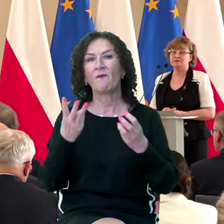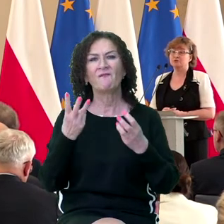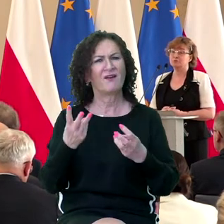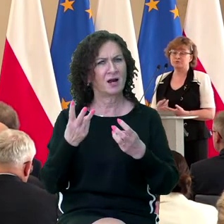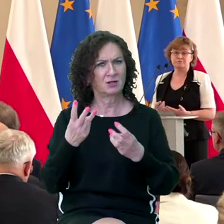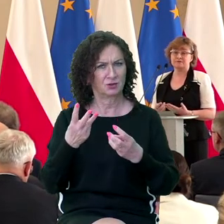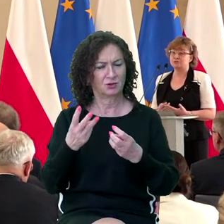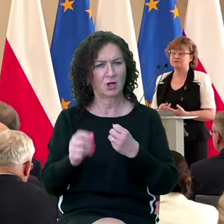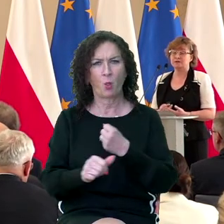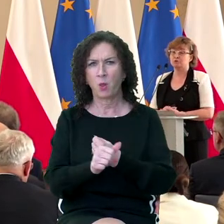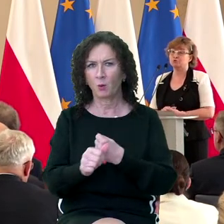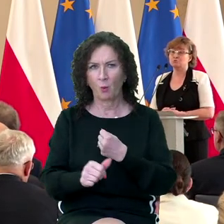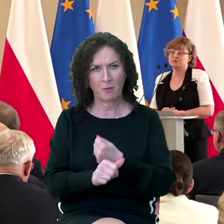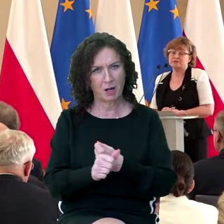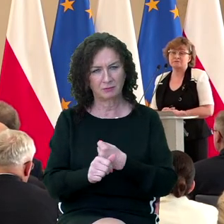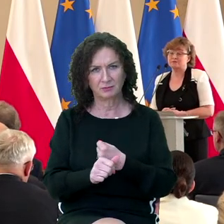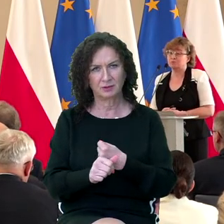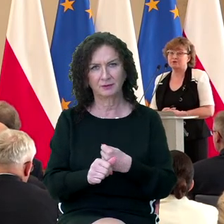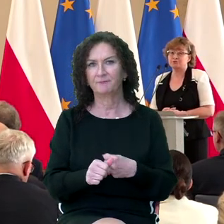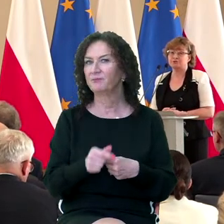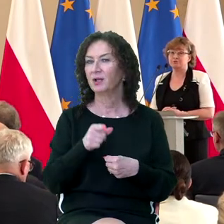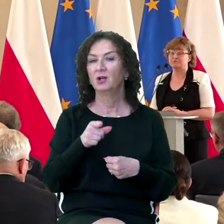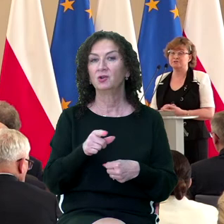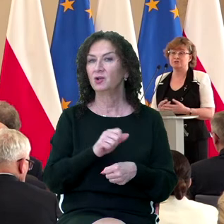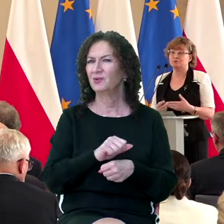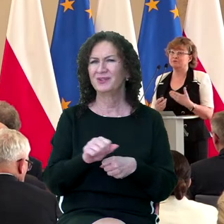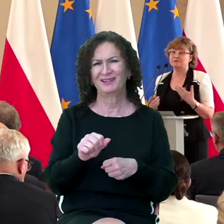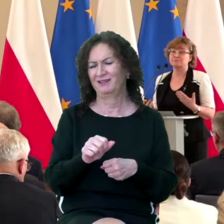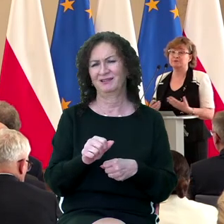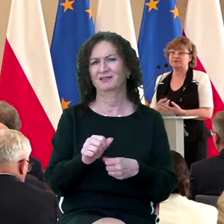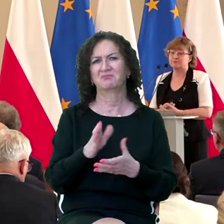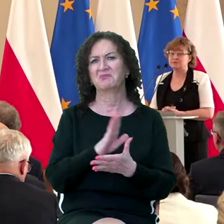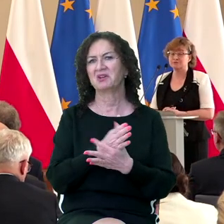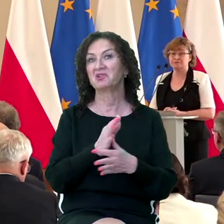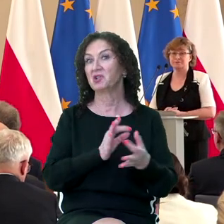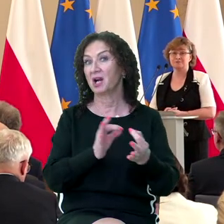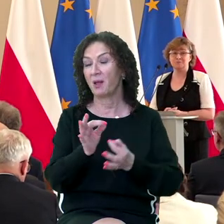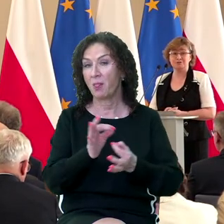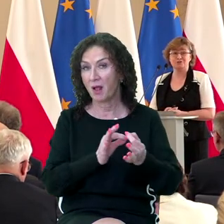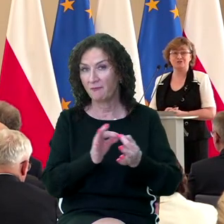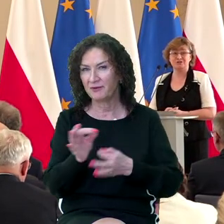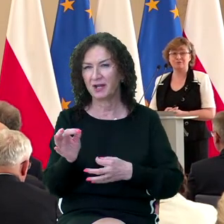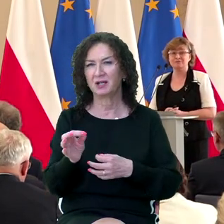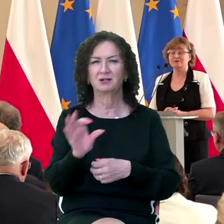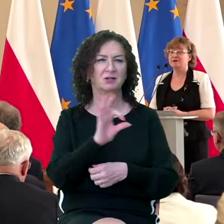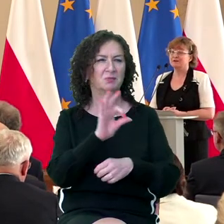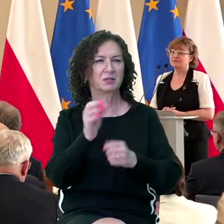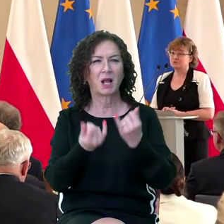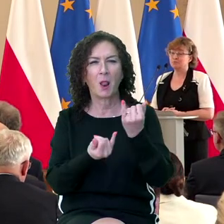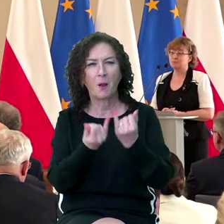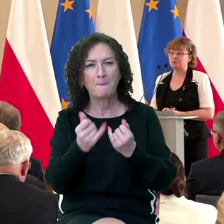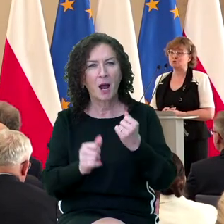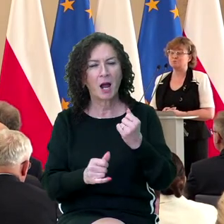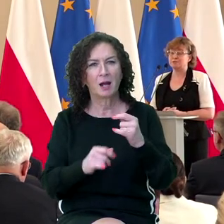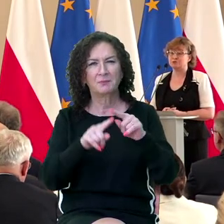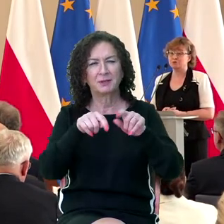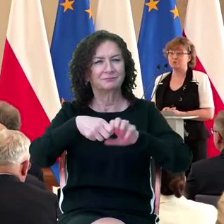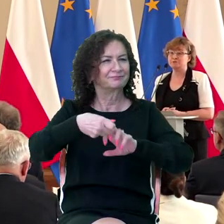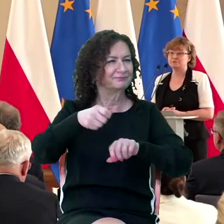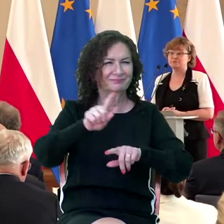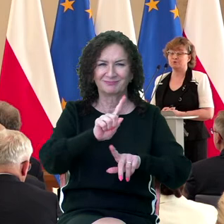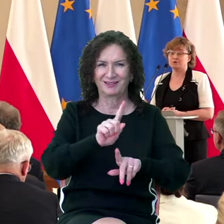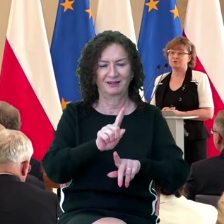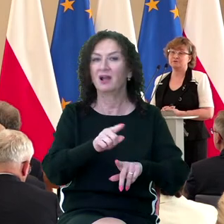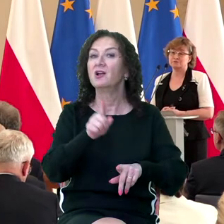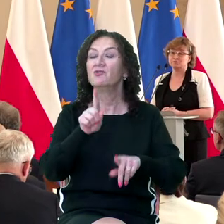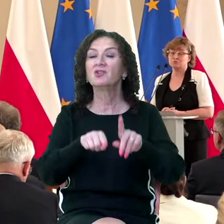nie robią wrażenia, bo to już nie jest epoka średniowiecza, to nie jest pergamin z pięknymi pieczęciami. Jest to po prostu maszynopis,